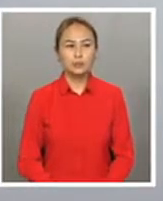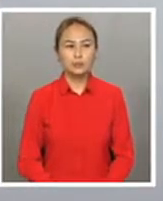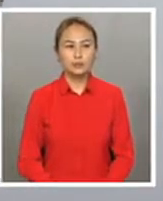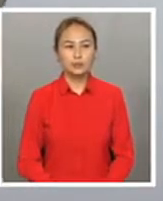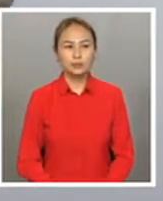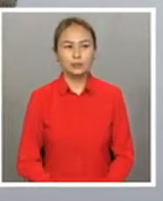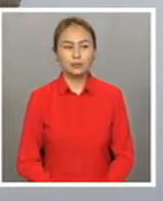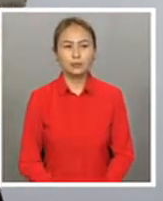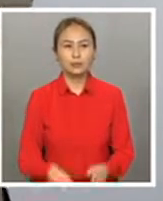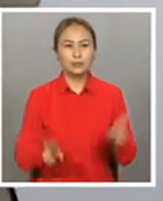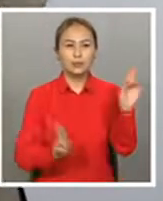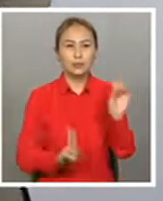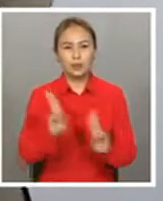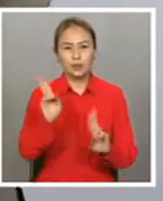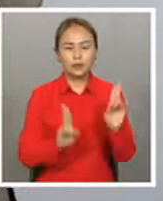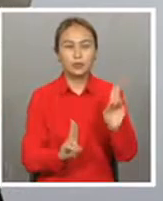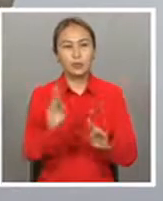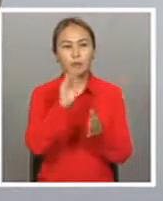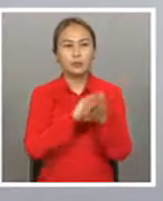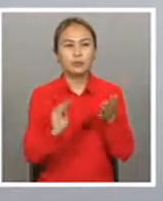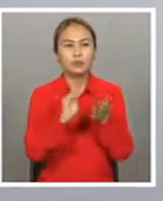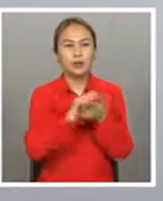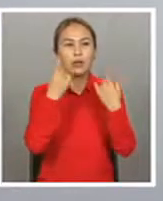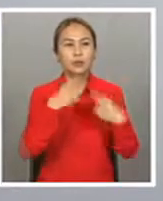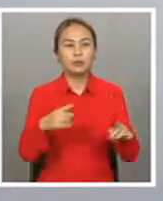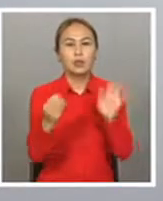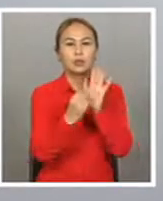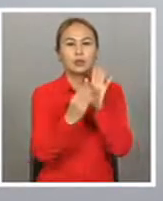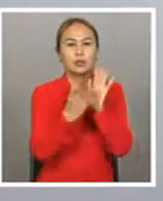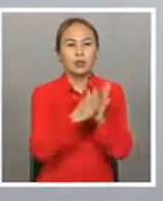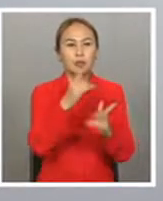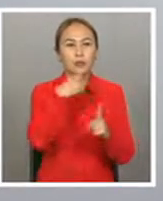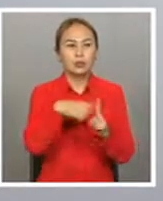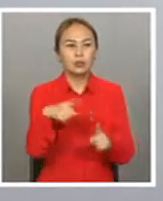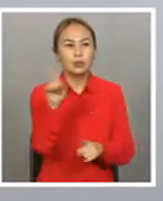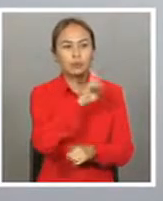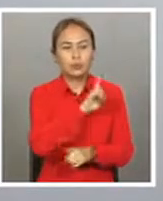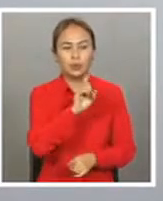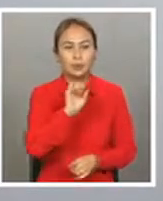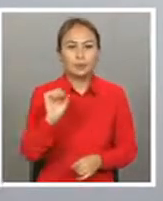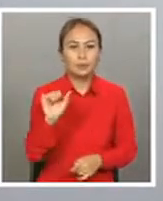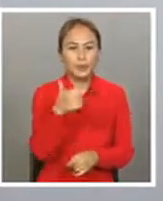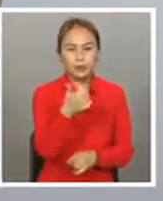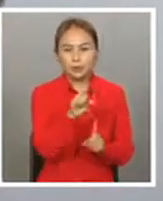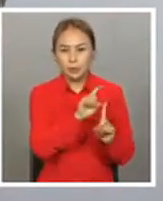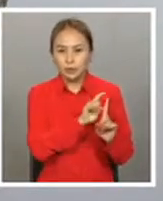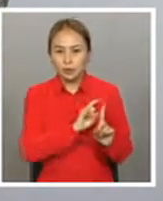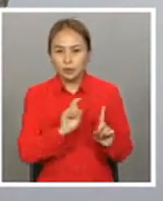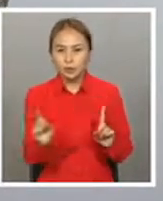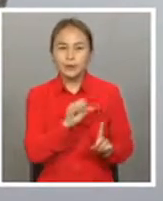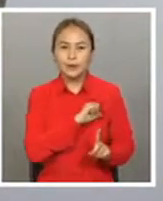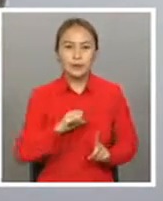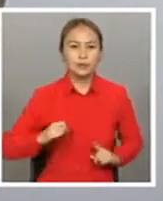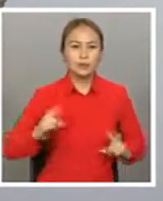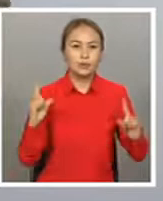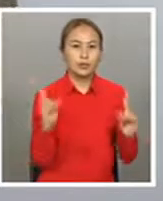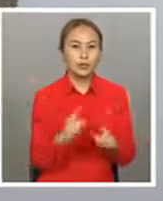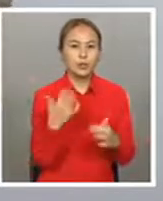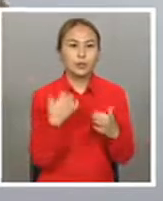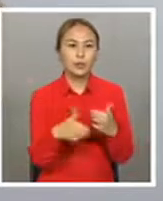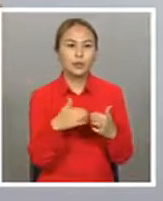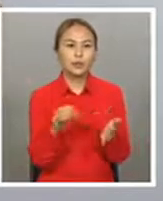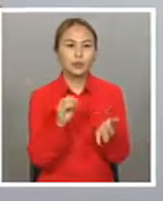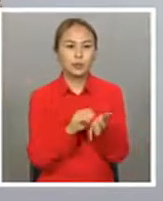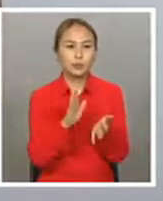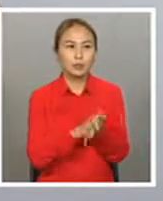қайталайық. Ереже: бөлімдері әртүрлі бөлшектерді қосу үшін бірінші, бөлшектерді ең кіші ортақ бөлімге келтіру